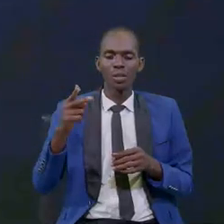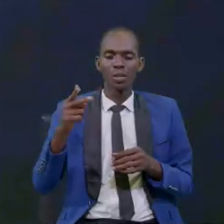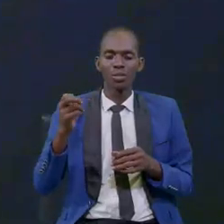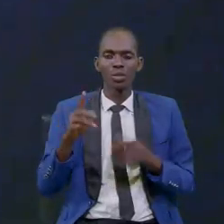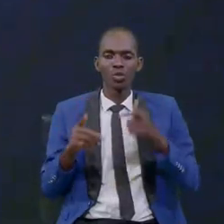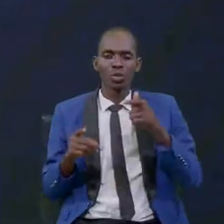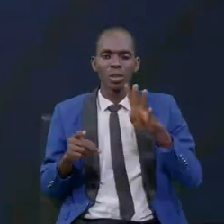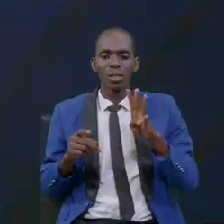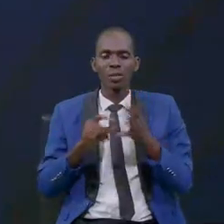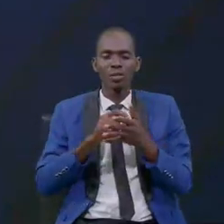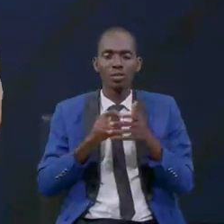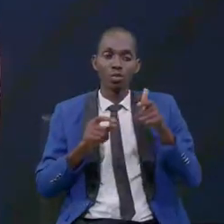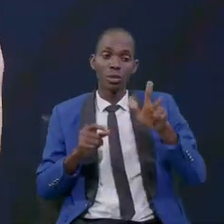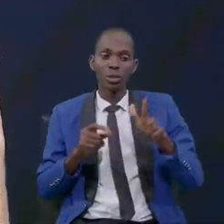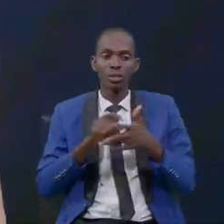Matthieu